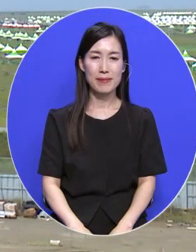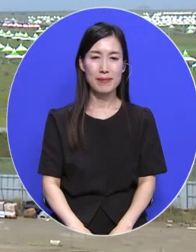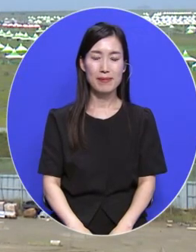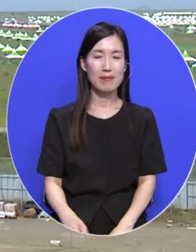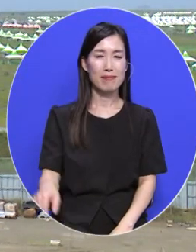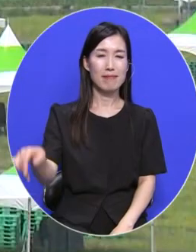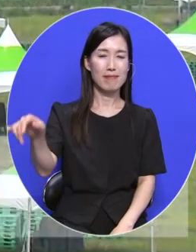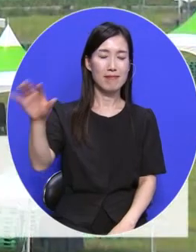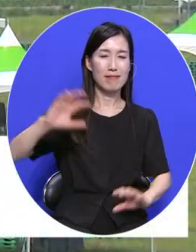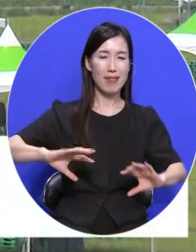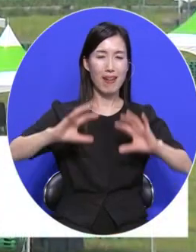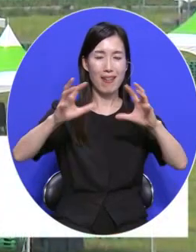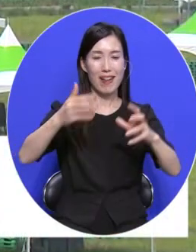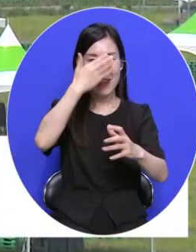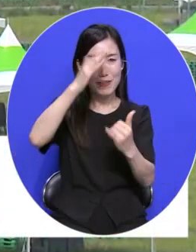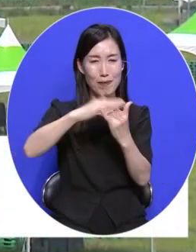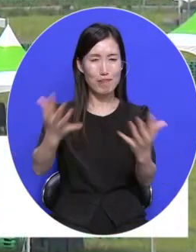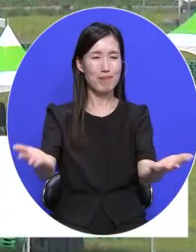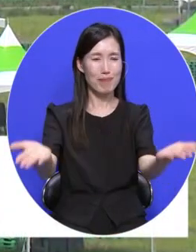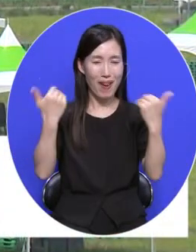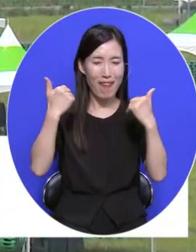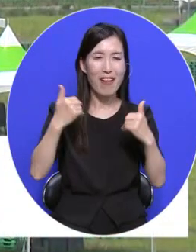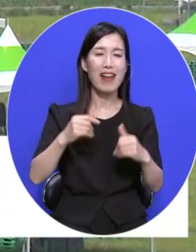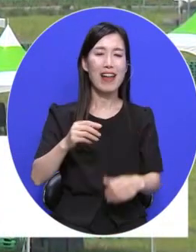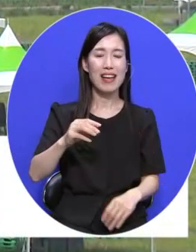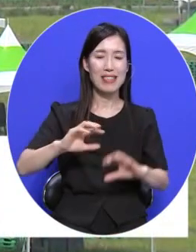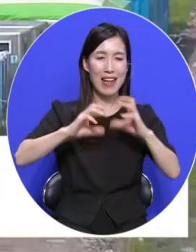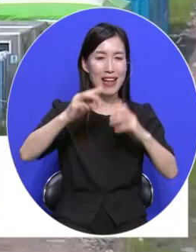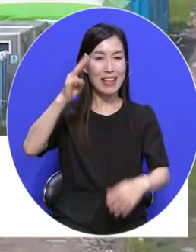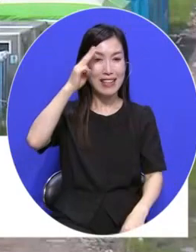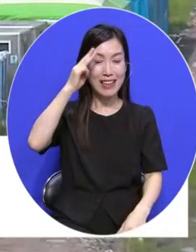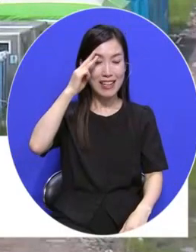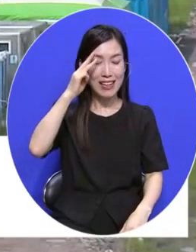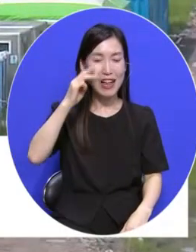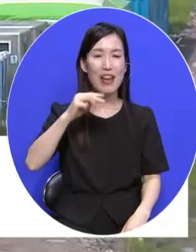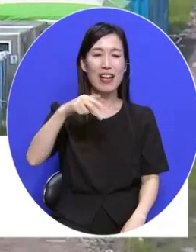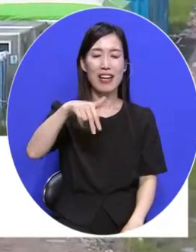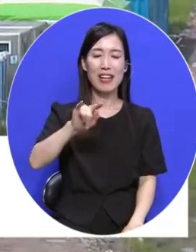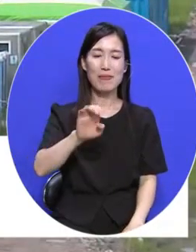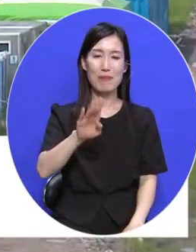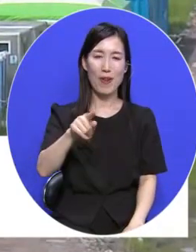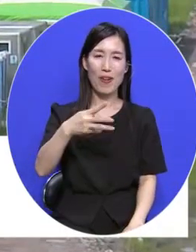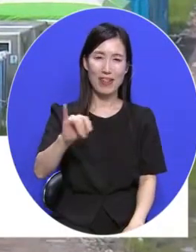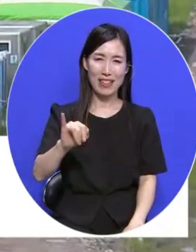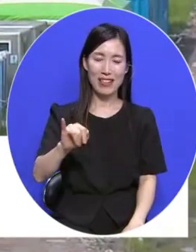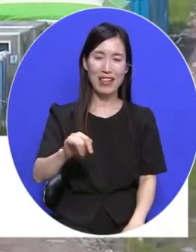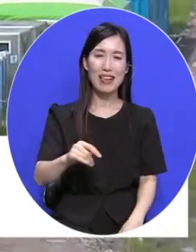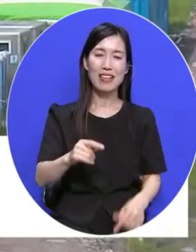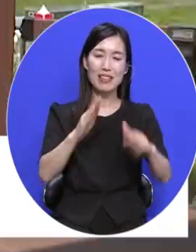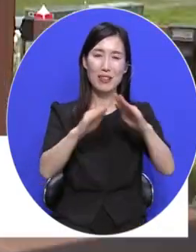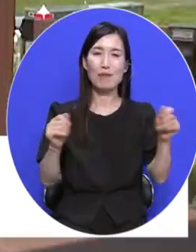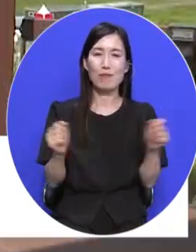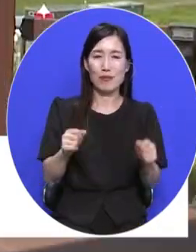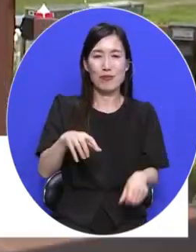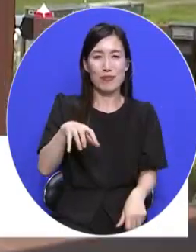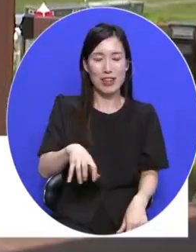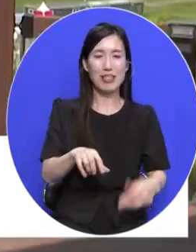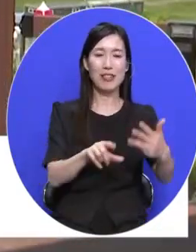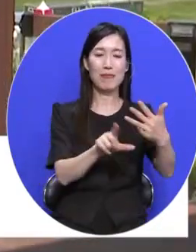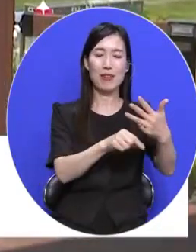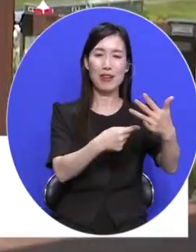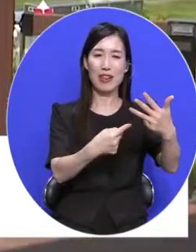전 세계 청소년들이 모이는 야영 대회, 세계 스카우트 잼버리가 전북 부안 새만금 일대에서 오는